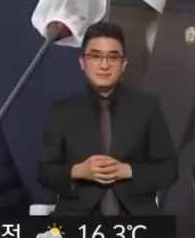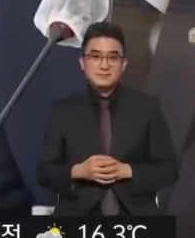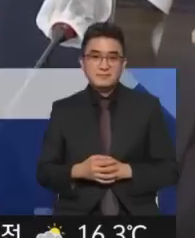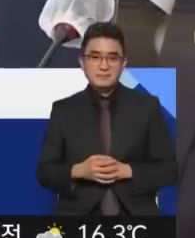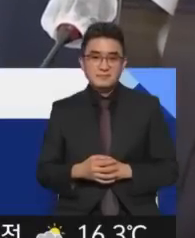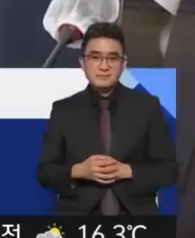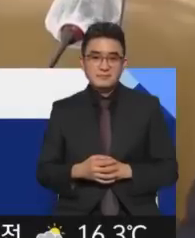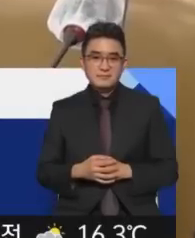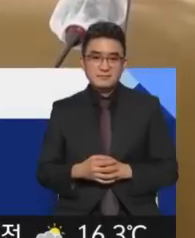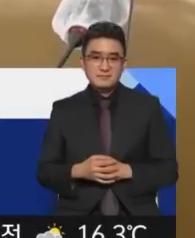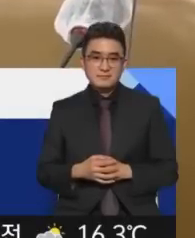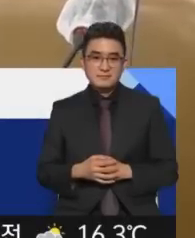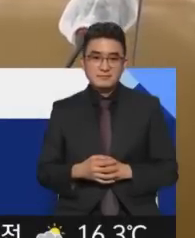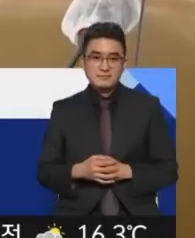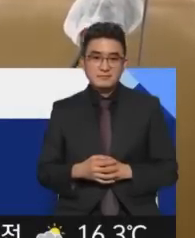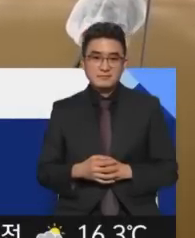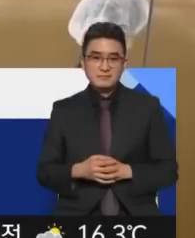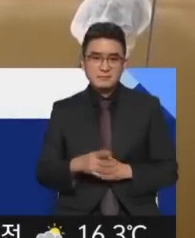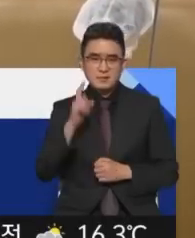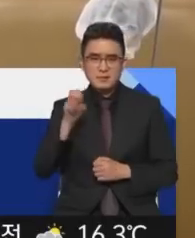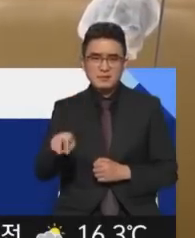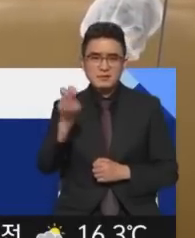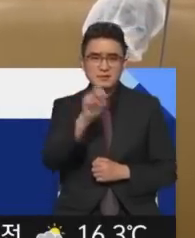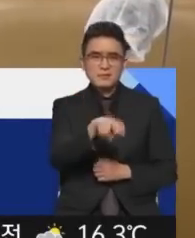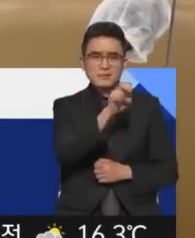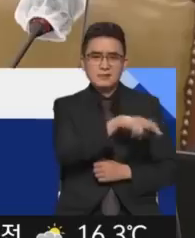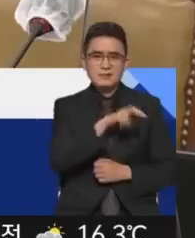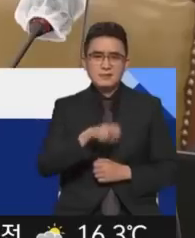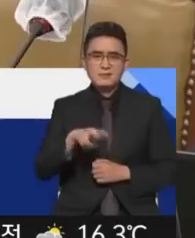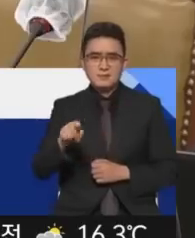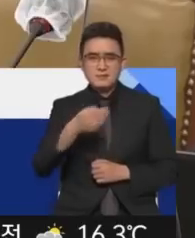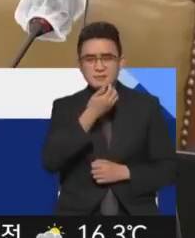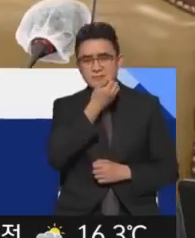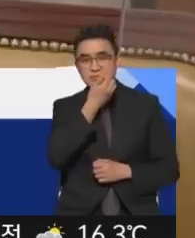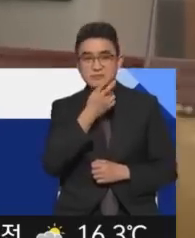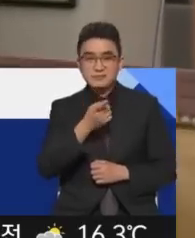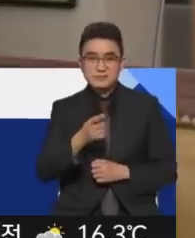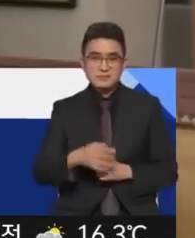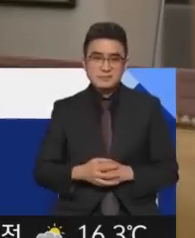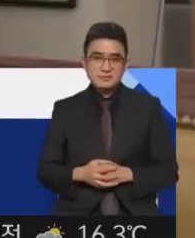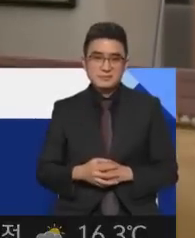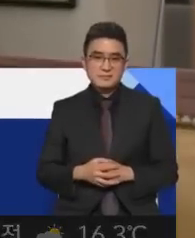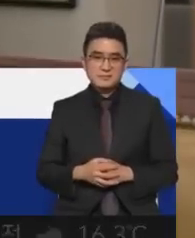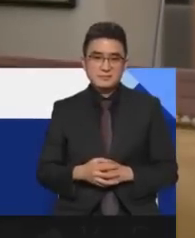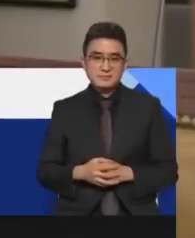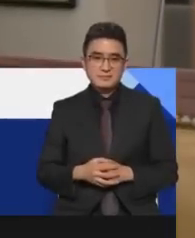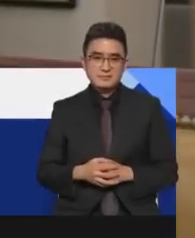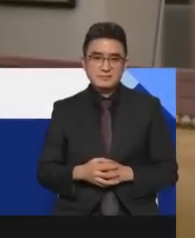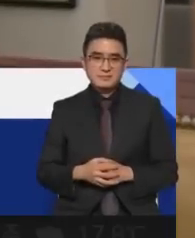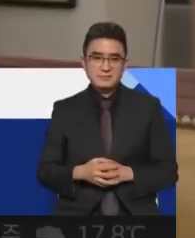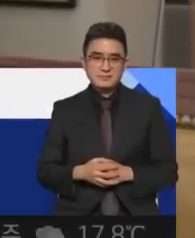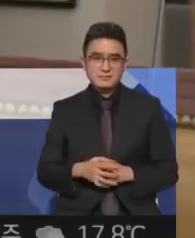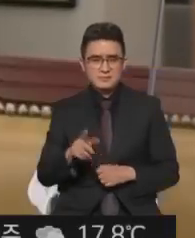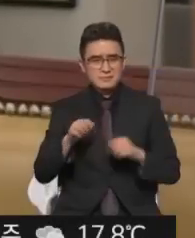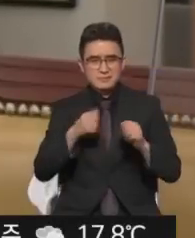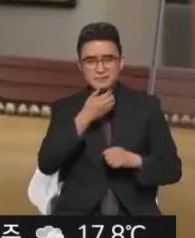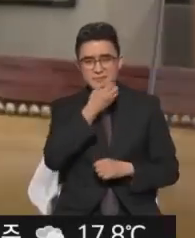무슨 뻐꾸기입니까 지금? 응? 이동지 저동지 옮기는 사는 뻐꾸기예요? 차라리 혓기부로 죽지고 뭐하러 그런 짓 합니까?